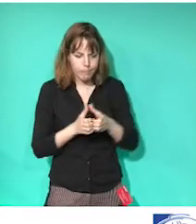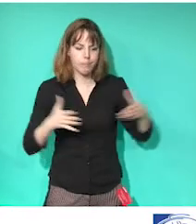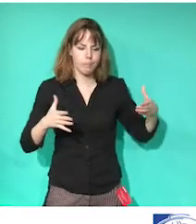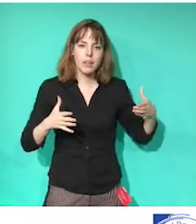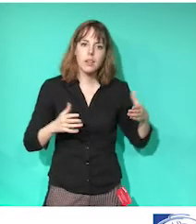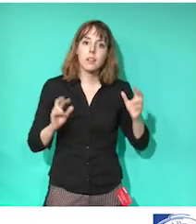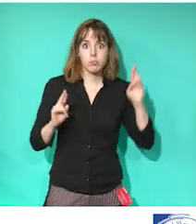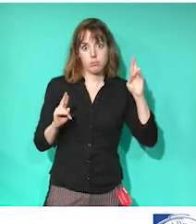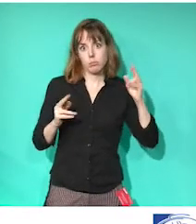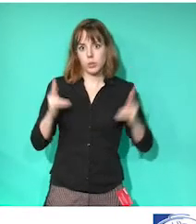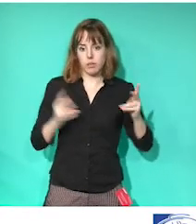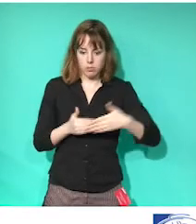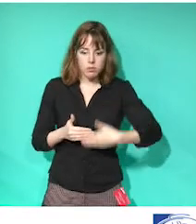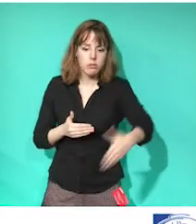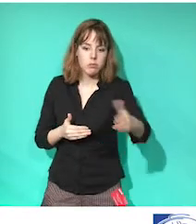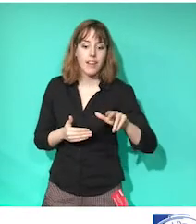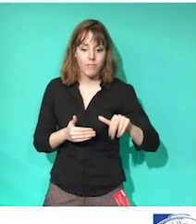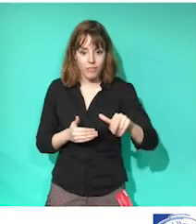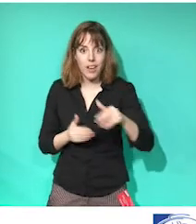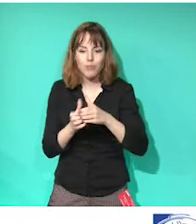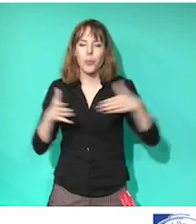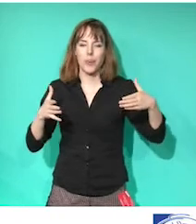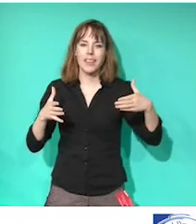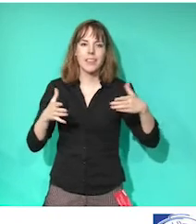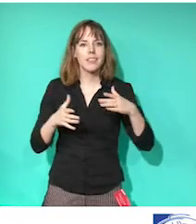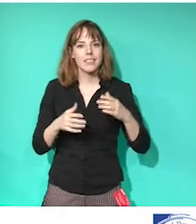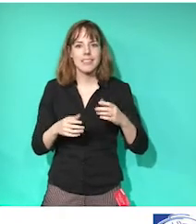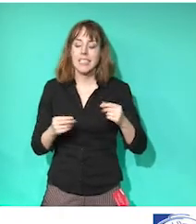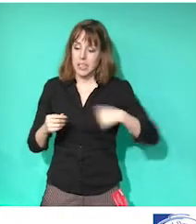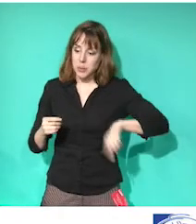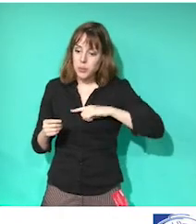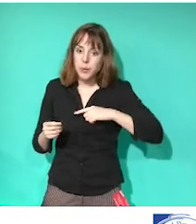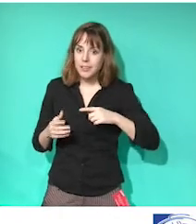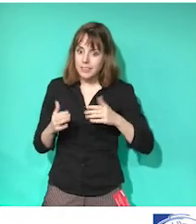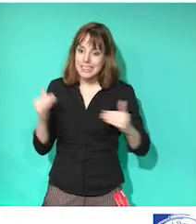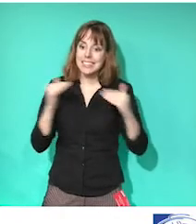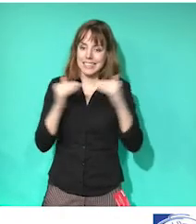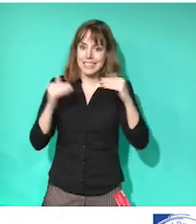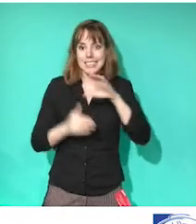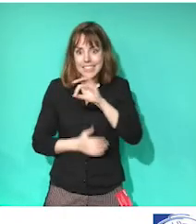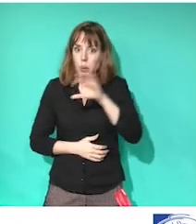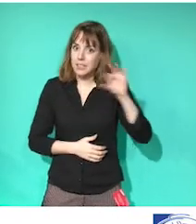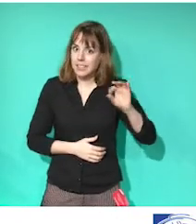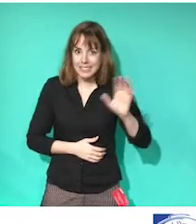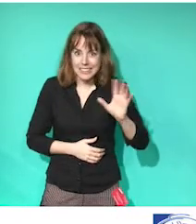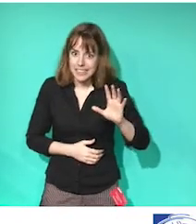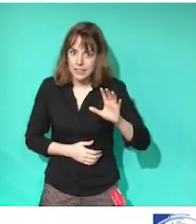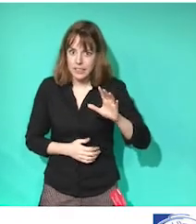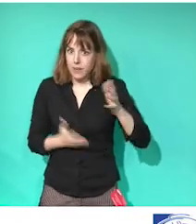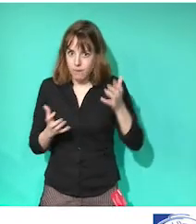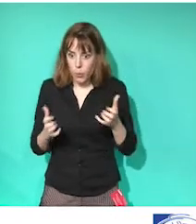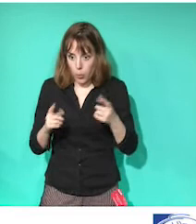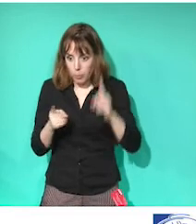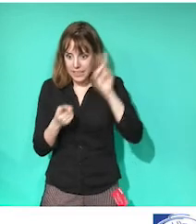années, on va arriver. Nous, on veut arriver à la parité. Pour l'instant, on veut arriver à la mixité, ce qui est déjà, il faut dépasser les 30%. Oui,